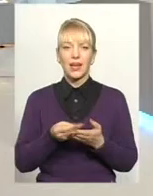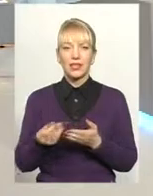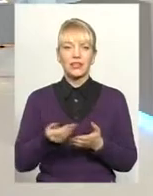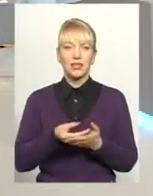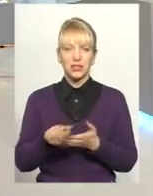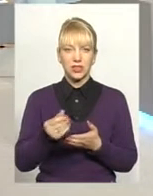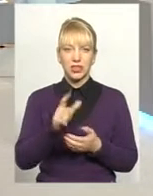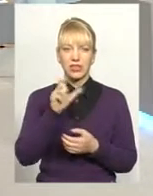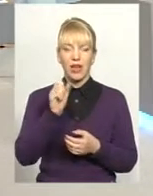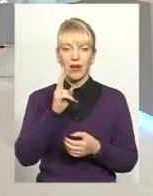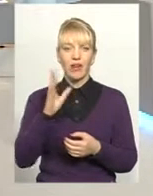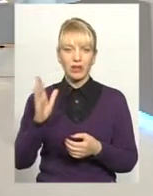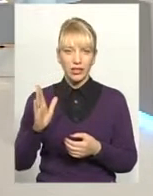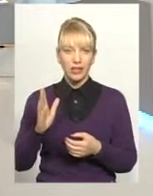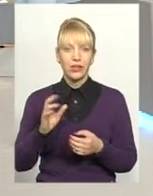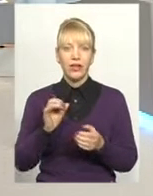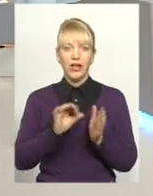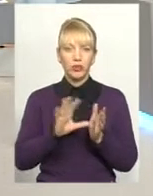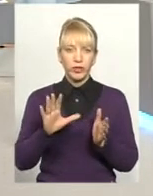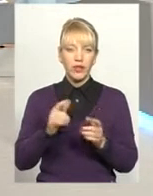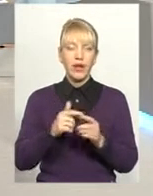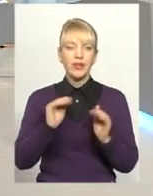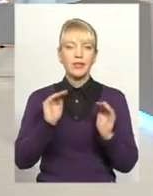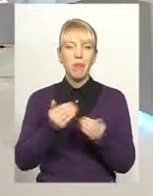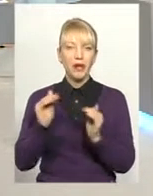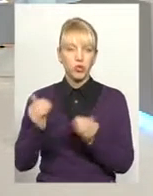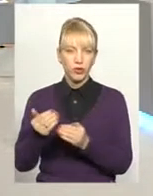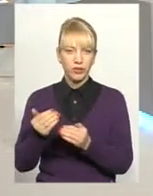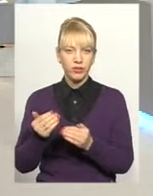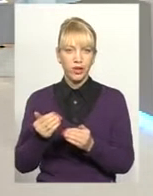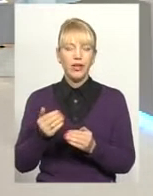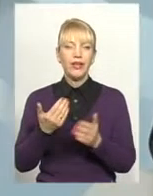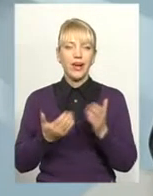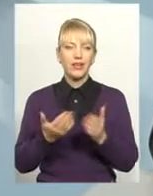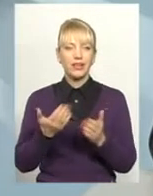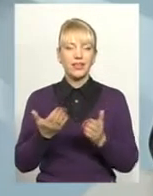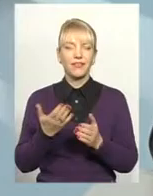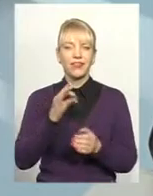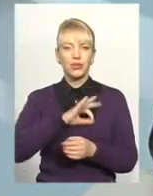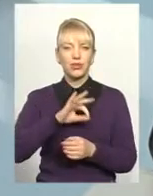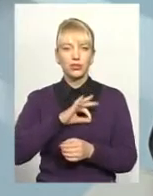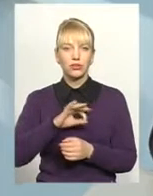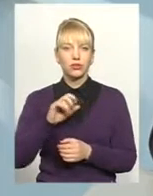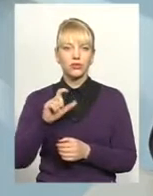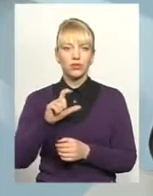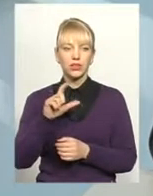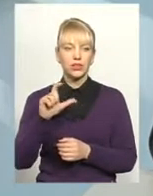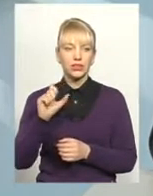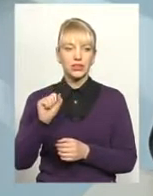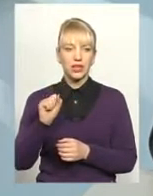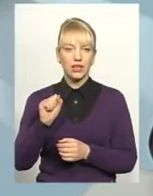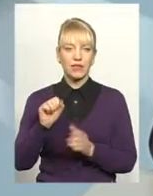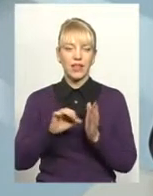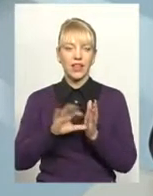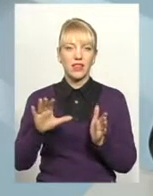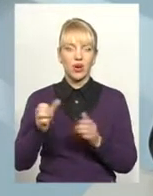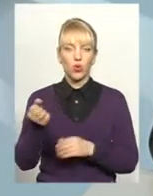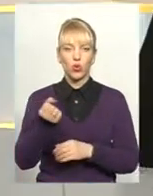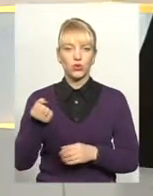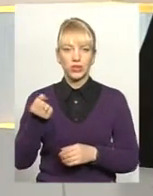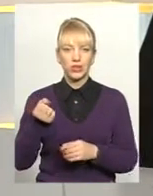платіжках зменшуються, які, в рахунках, які вони отримують за використані енергоносії. От